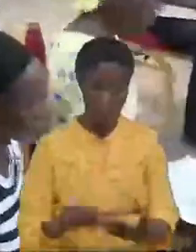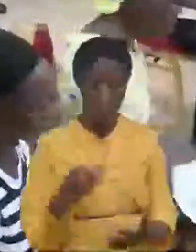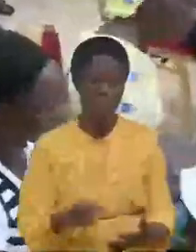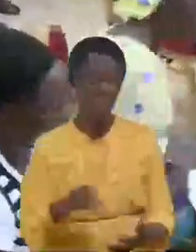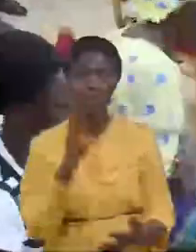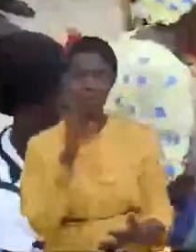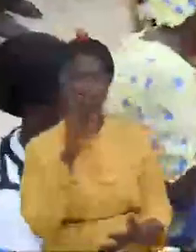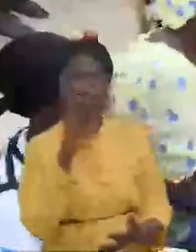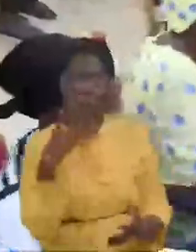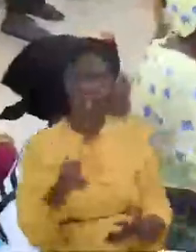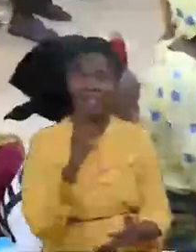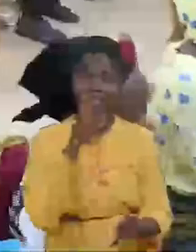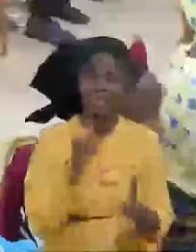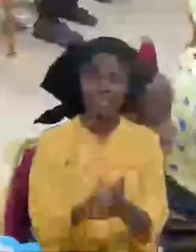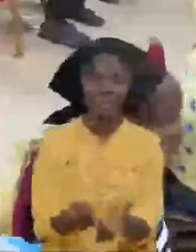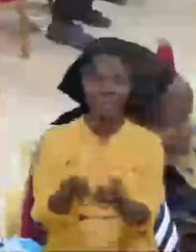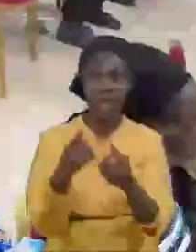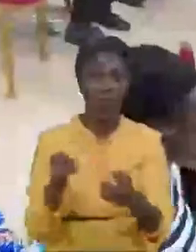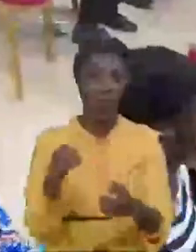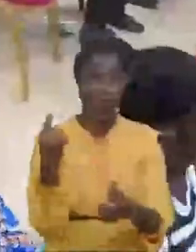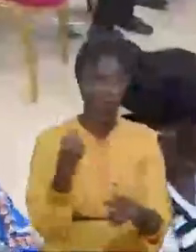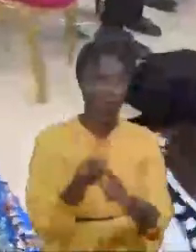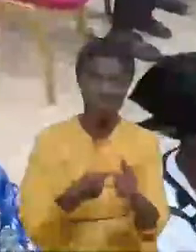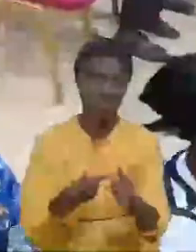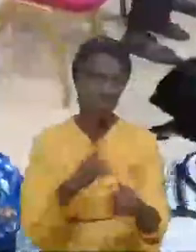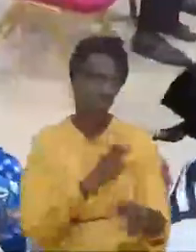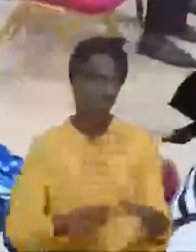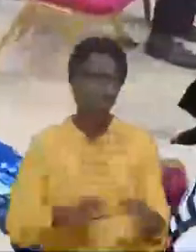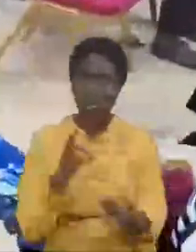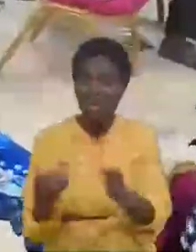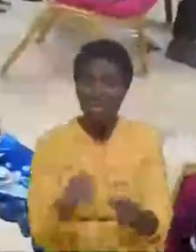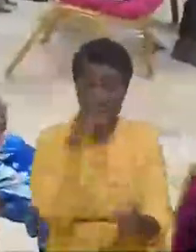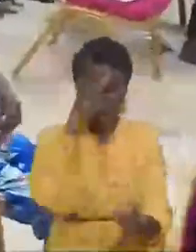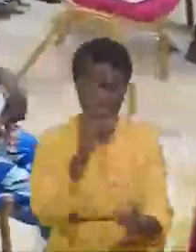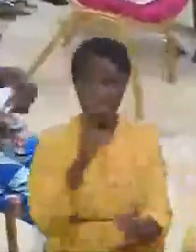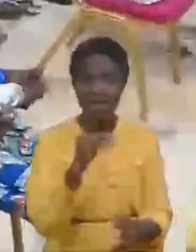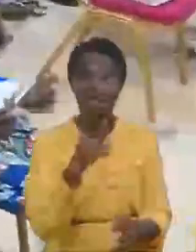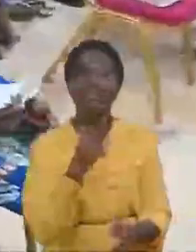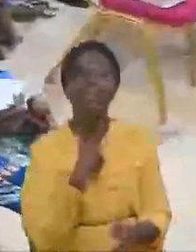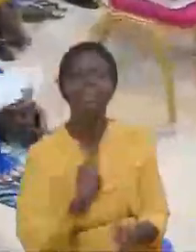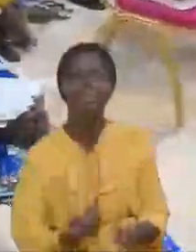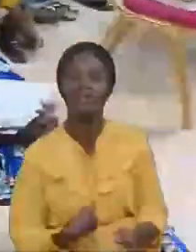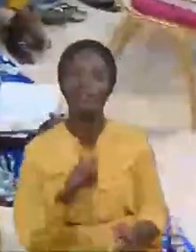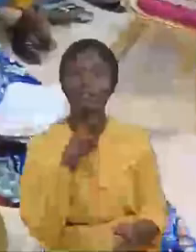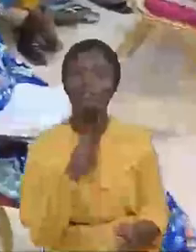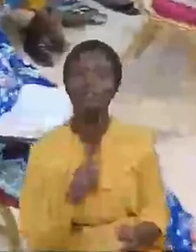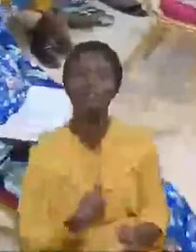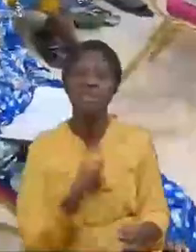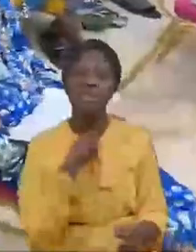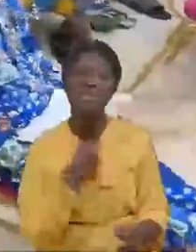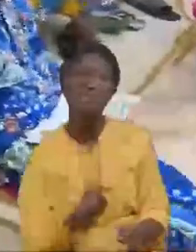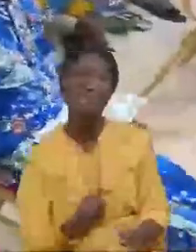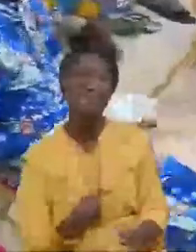d'eau, par l'eau qui vient de Christ, si quelqu'un a soif, qu'il vienne à moi et